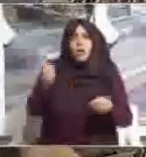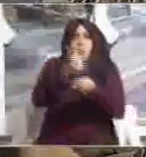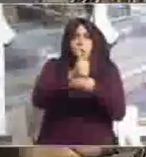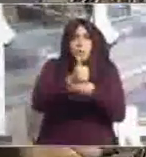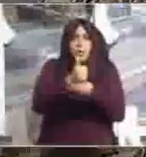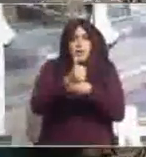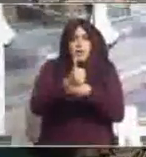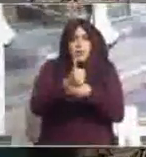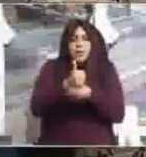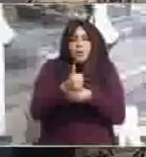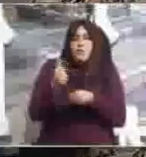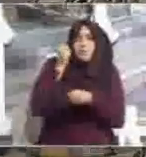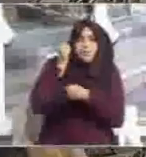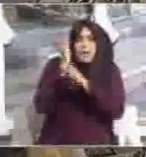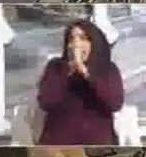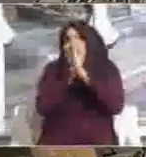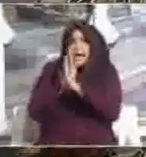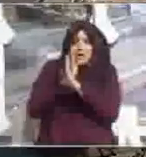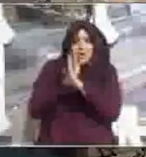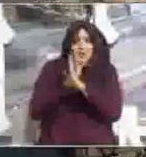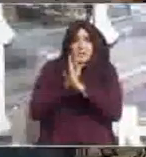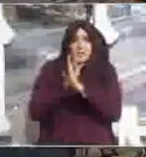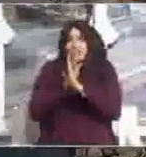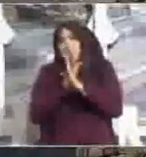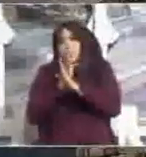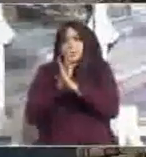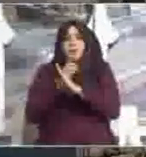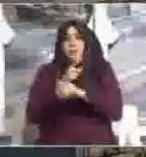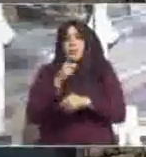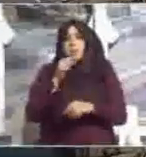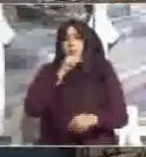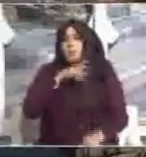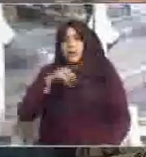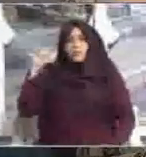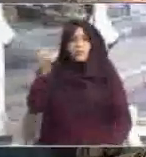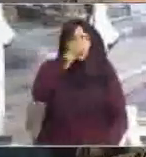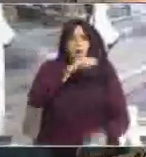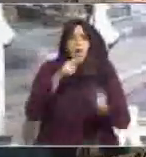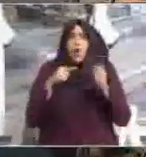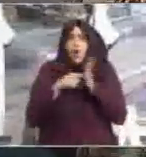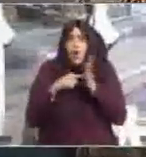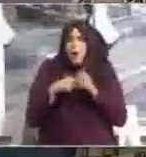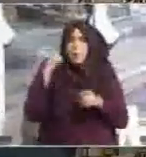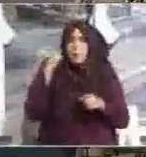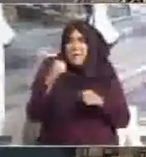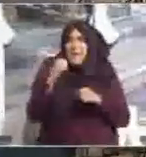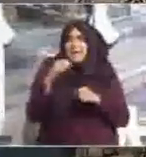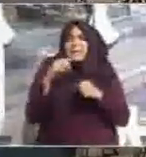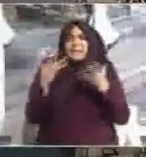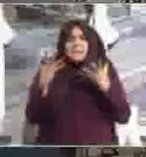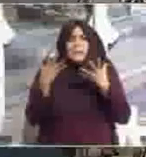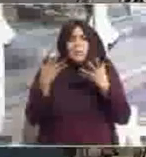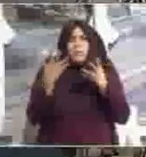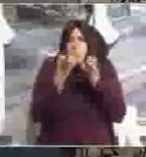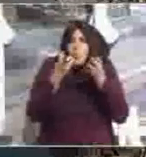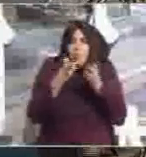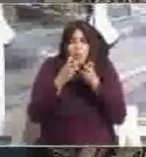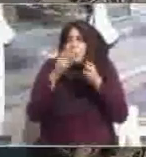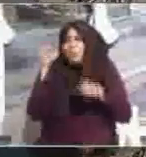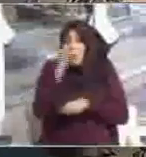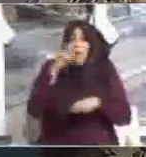كنا نحتمي به يأتي من وراء الدار ويخليه من إذا اشتد الوطيس بالضبط. يعني كي تعود الدعوة كما قلت على